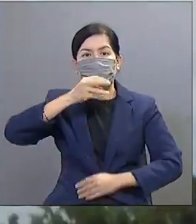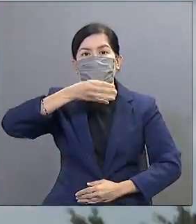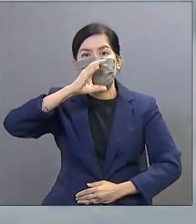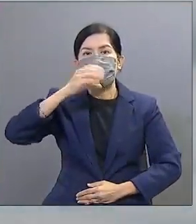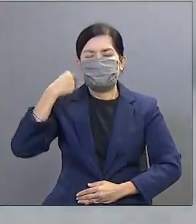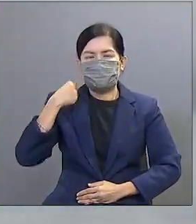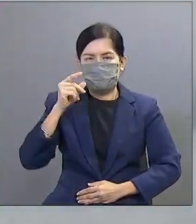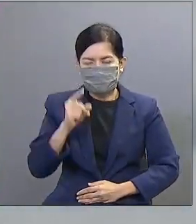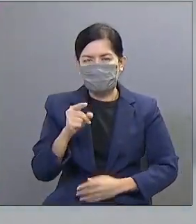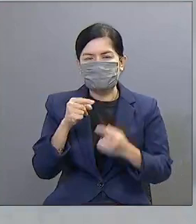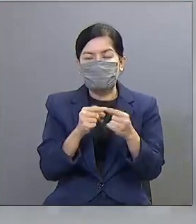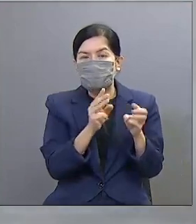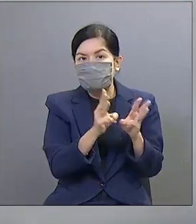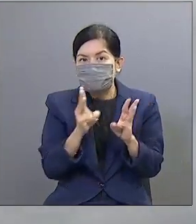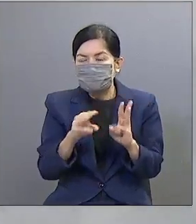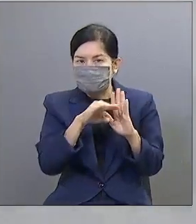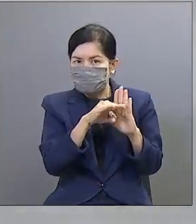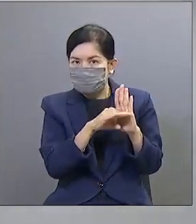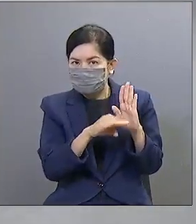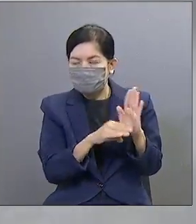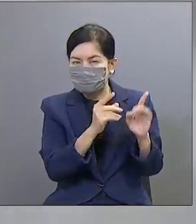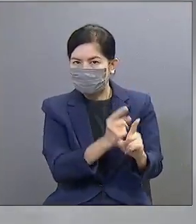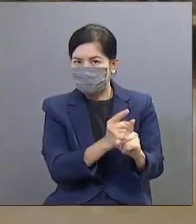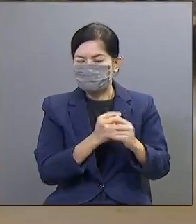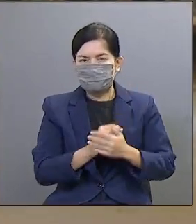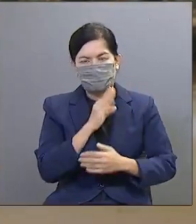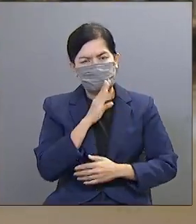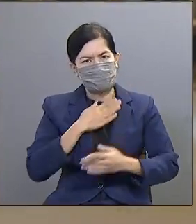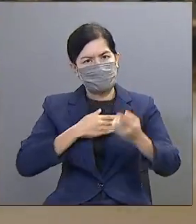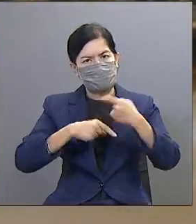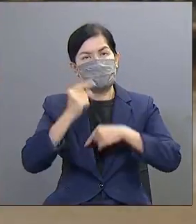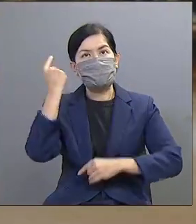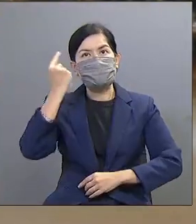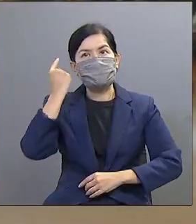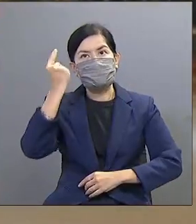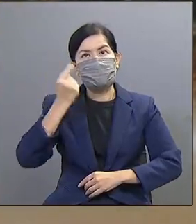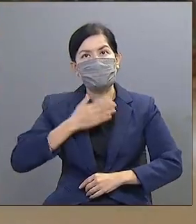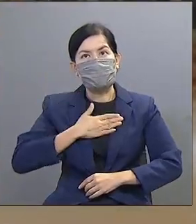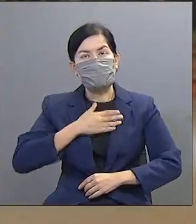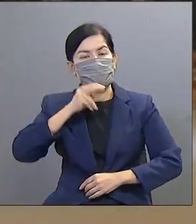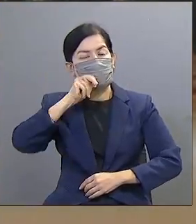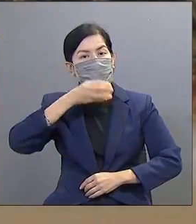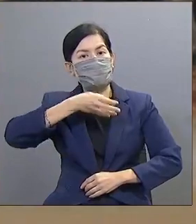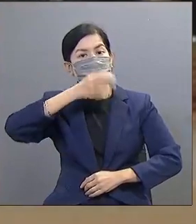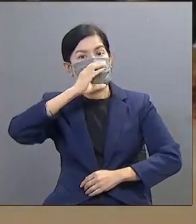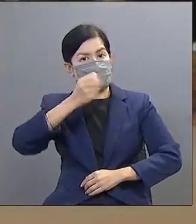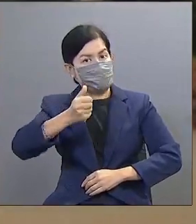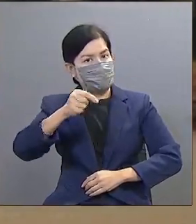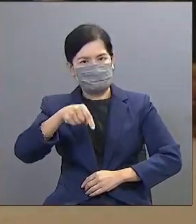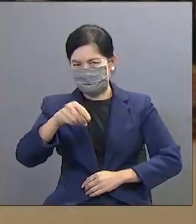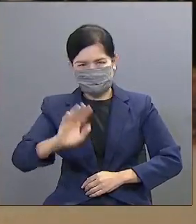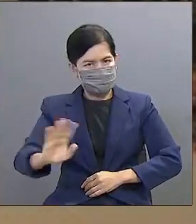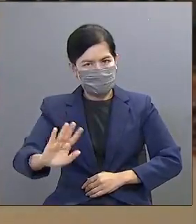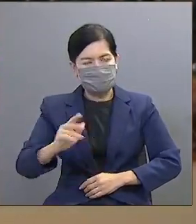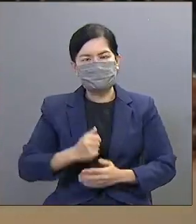องน้ำกันก่อนเพราว่าหท่านอาจจะบอกวเวลาไปทเที่ยวแล้วสามารทจะดื่มน้ำจากหมดเลยได้ไหมอัี้ไม่ได้